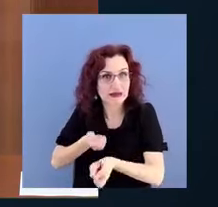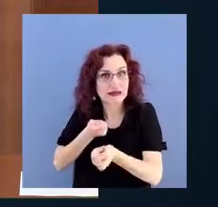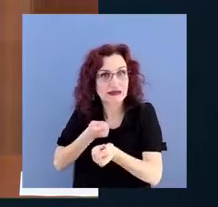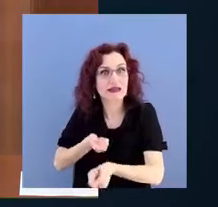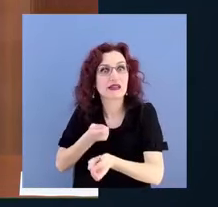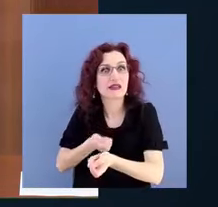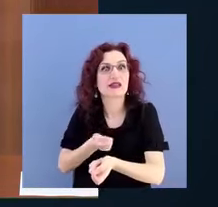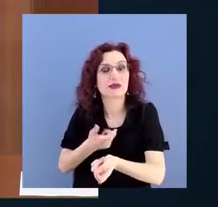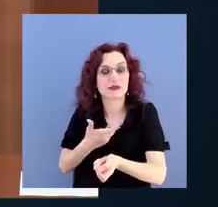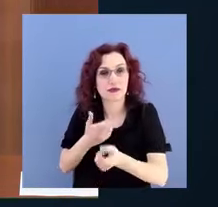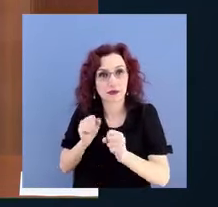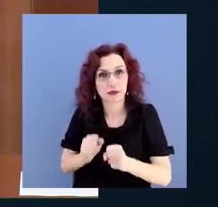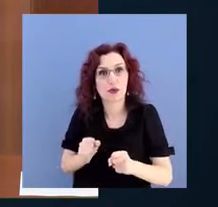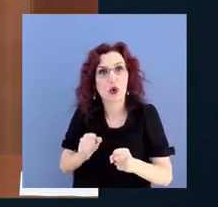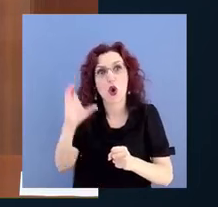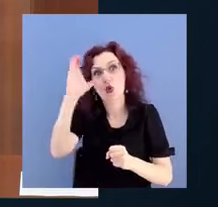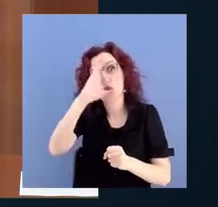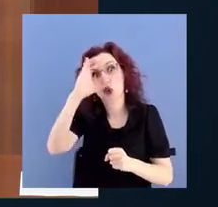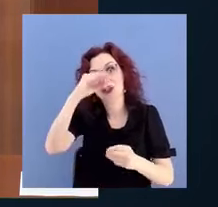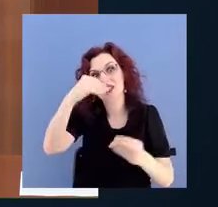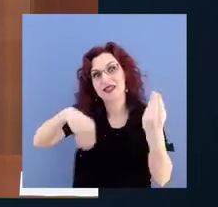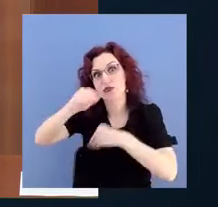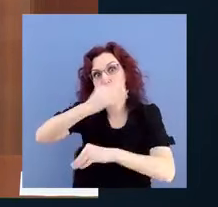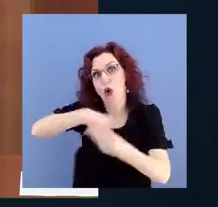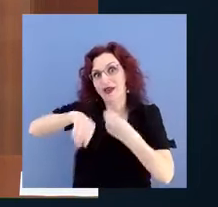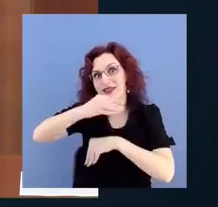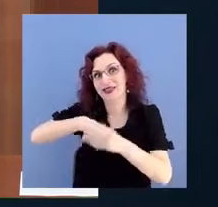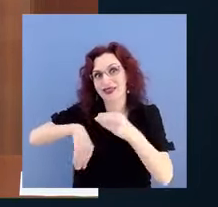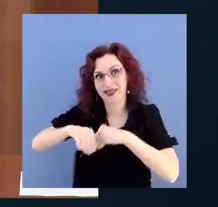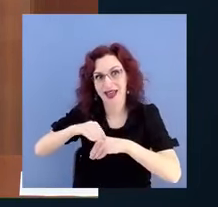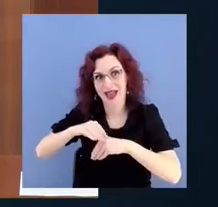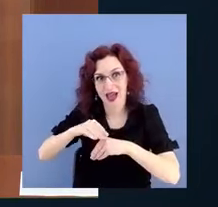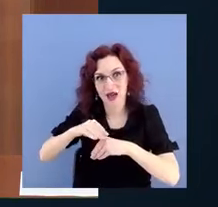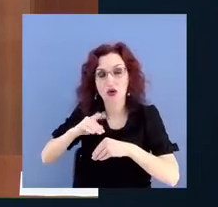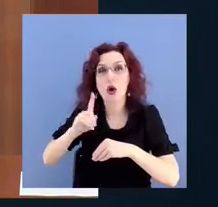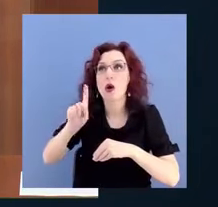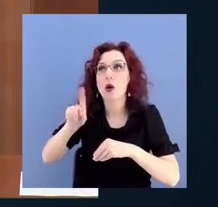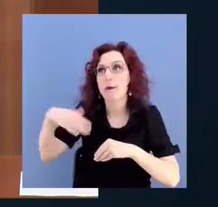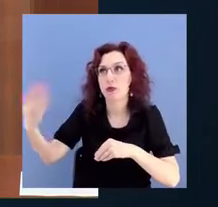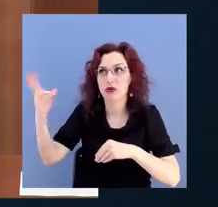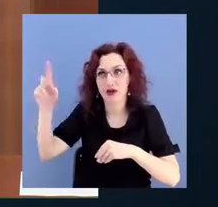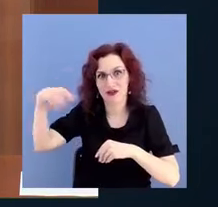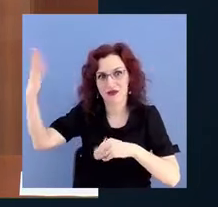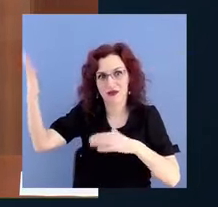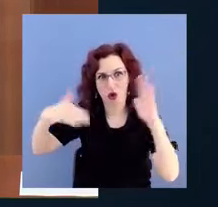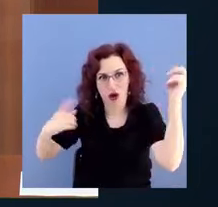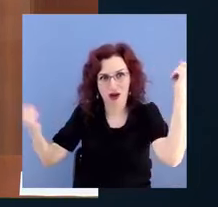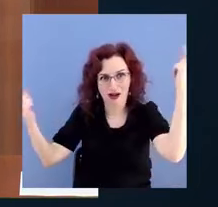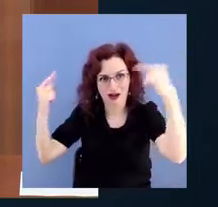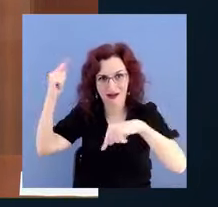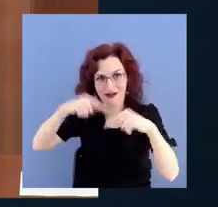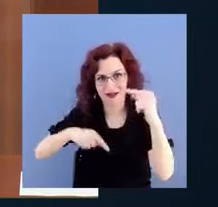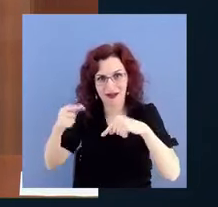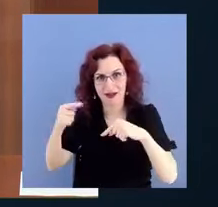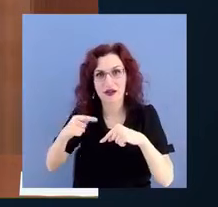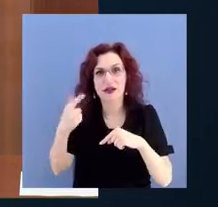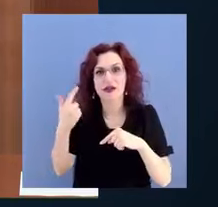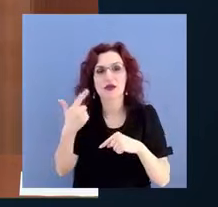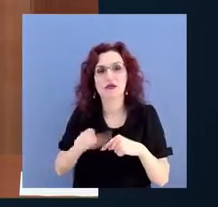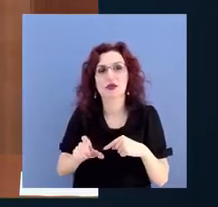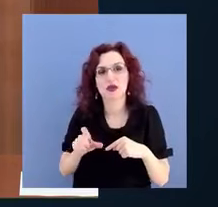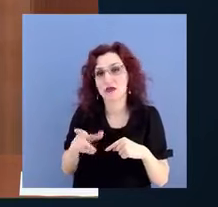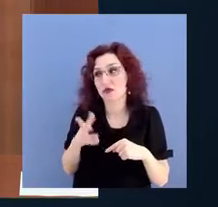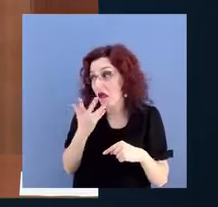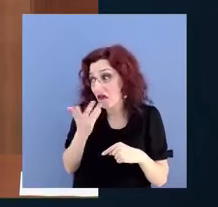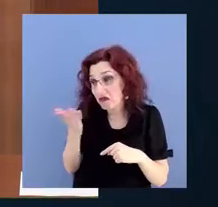movimento si ente turistico interno domestico ma anche di quello straniero perché di questo beneficio poi ne parlerà anche lei se vorrà